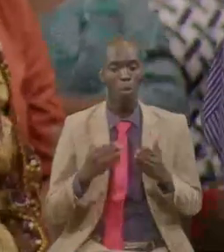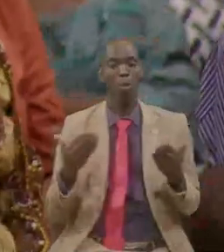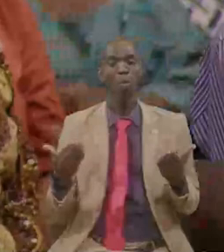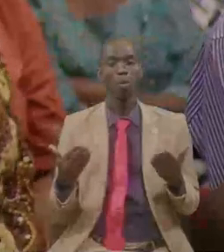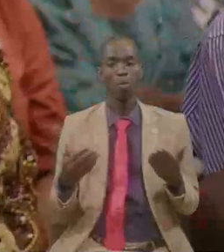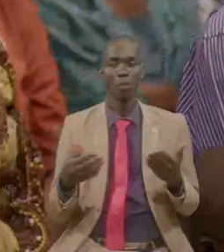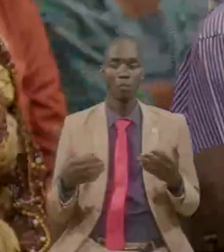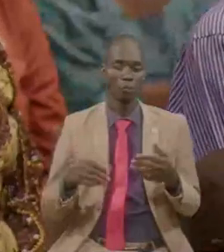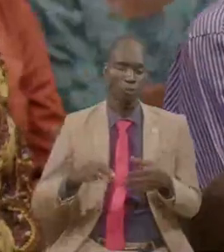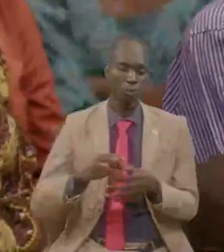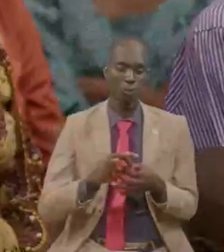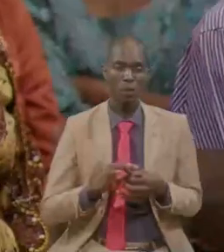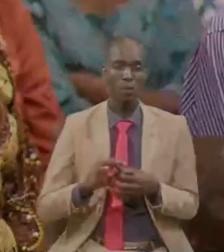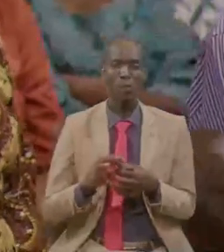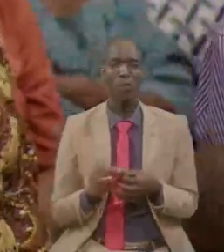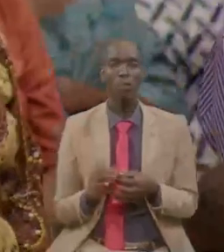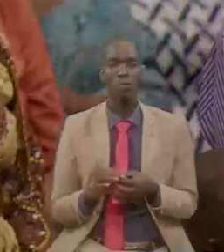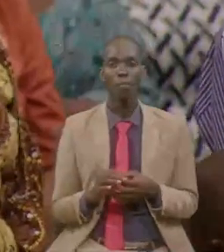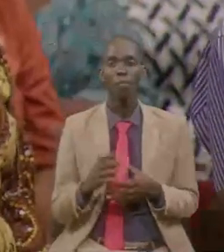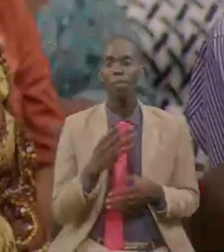Une communion transparente.